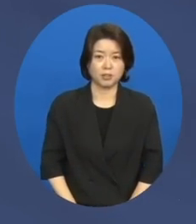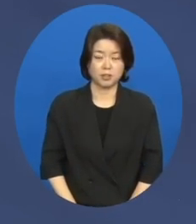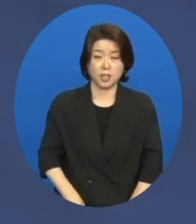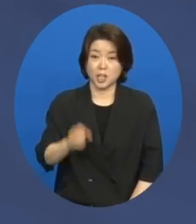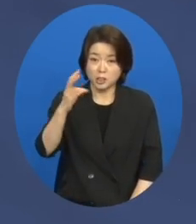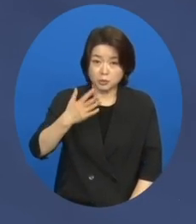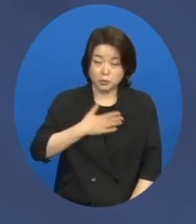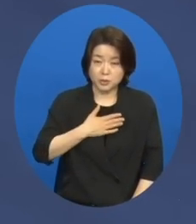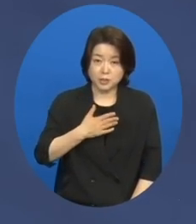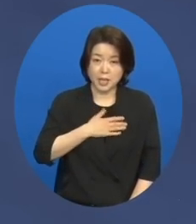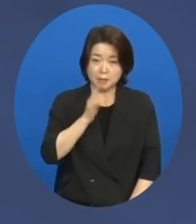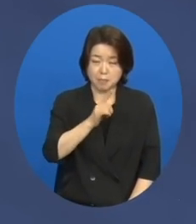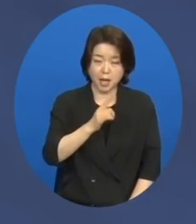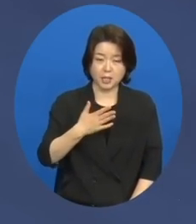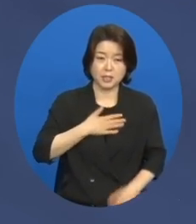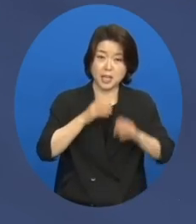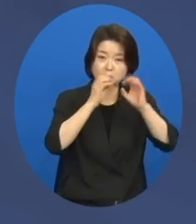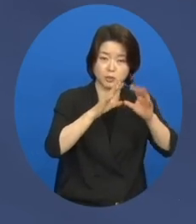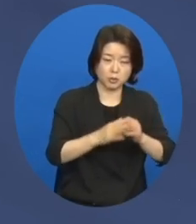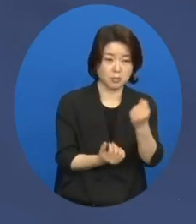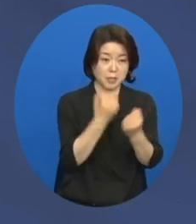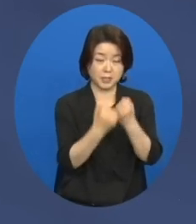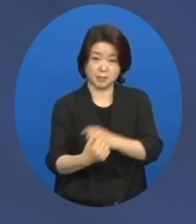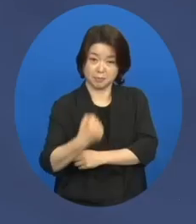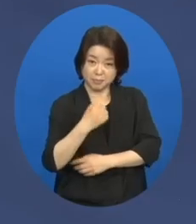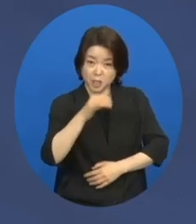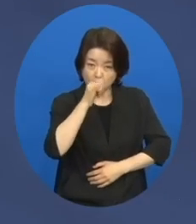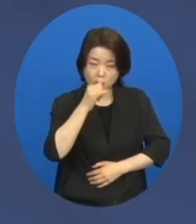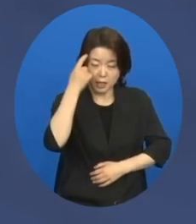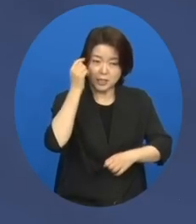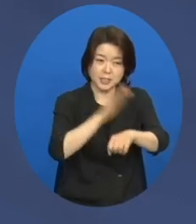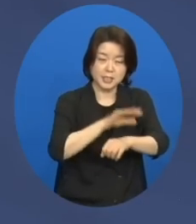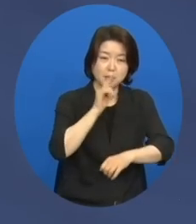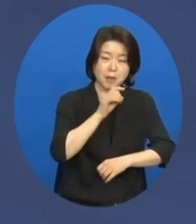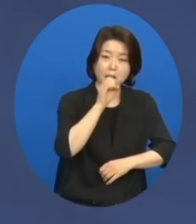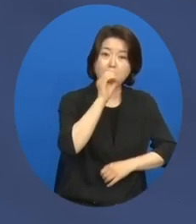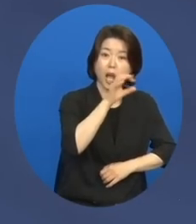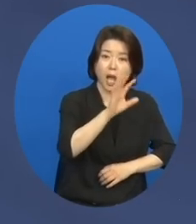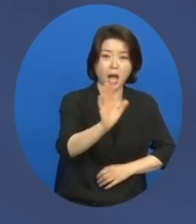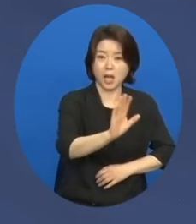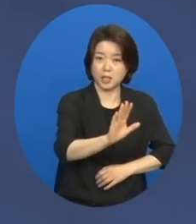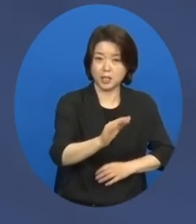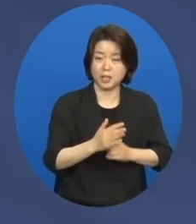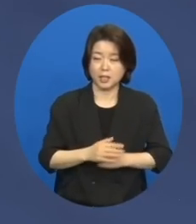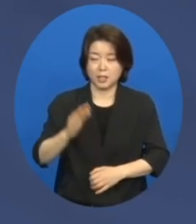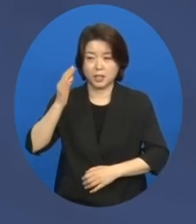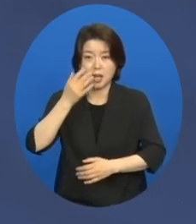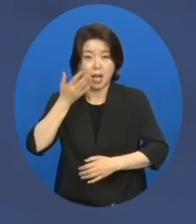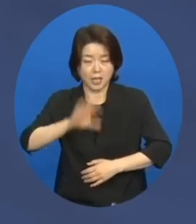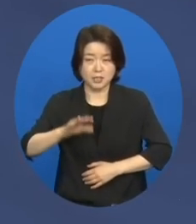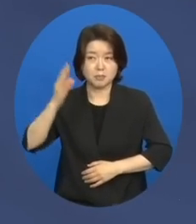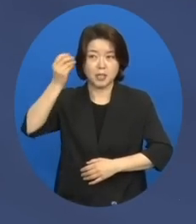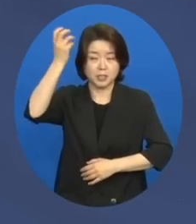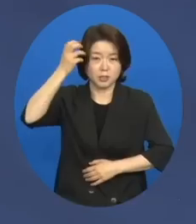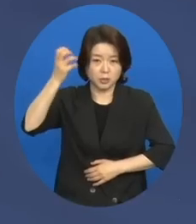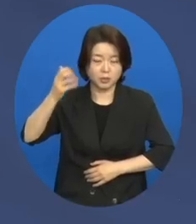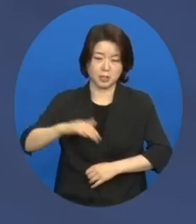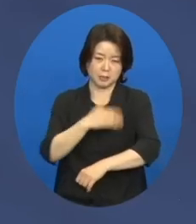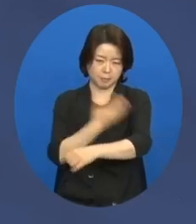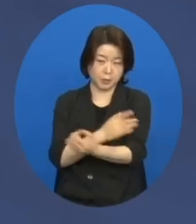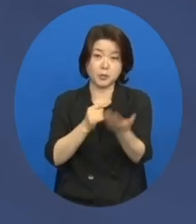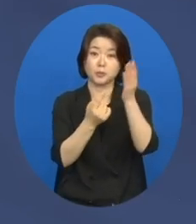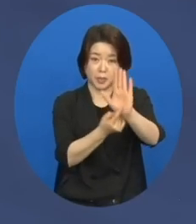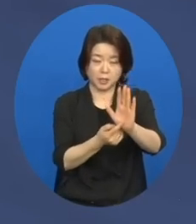그리고 내 말과 내 전도함이 설득력 있는 지혜의 말로 하지 아니하고 다만 성령의 나타나심과 능력으로 하여